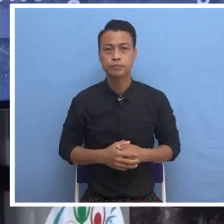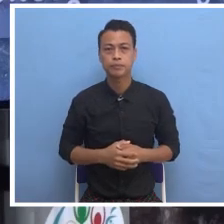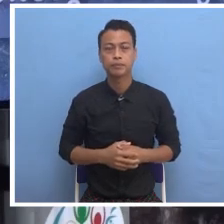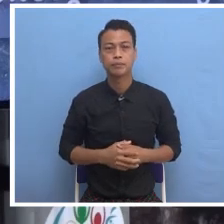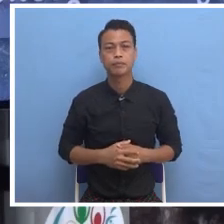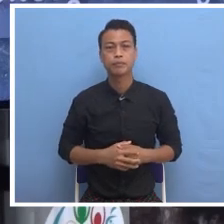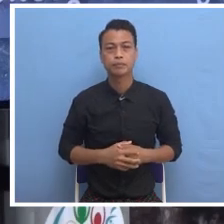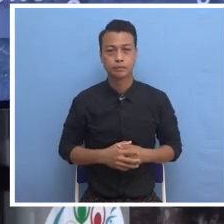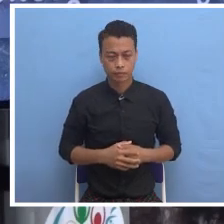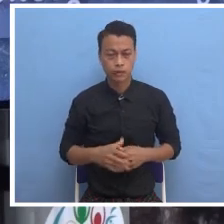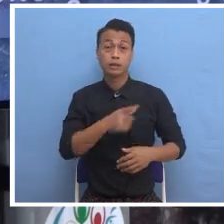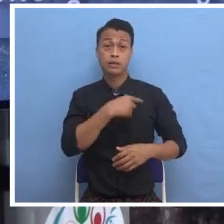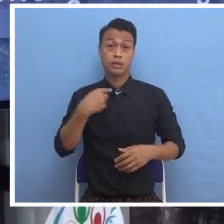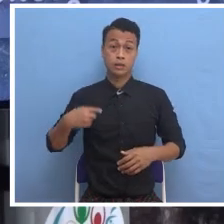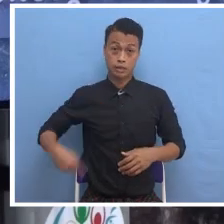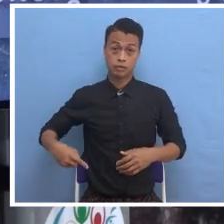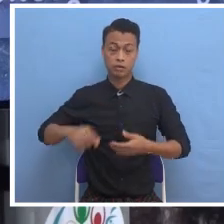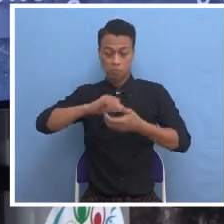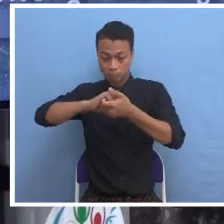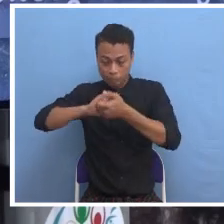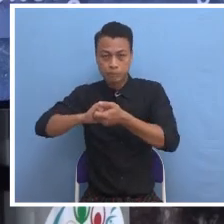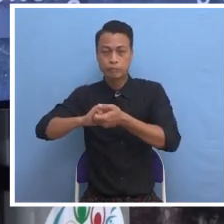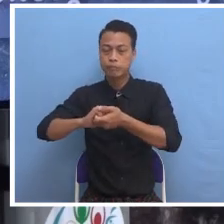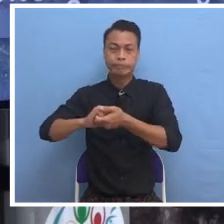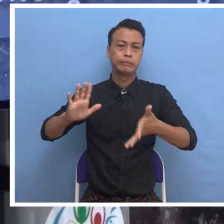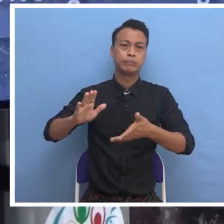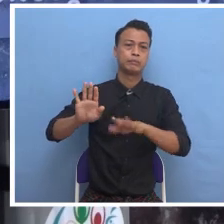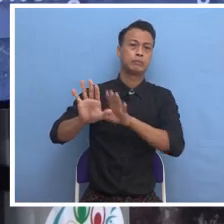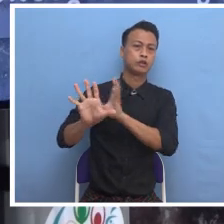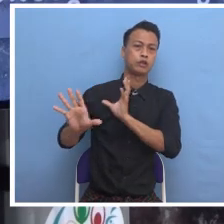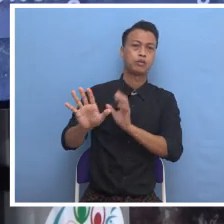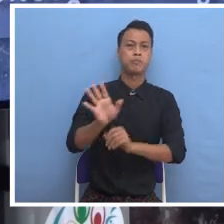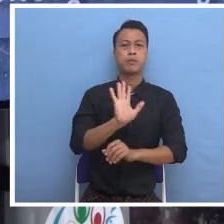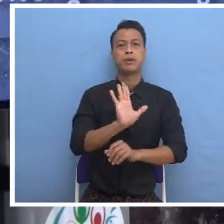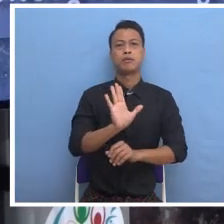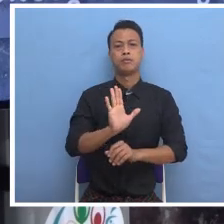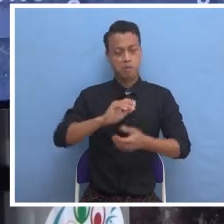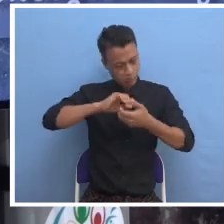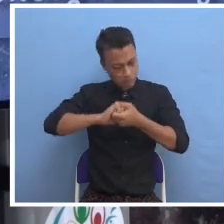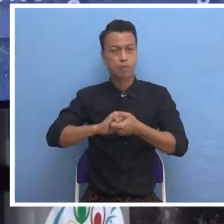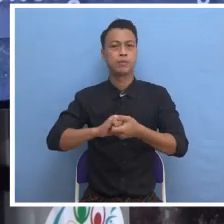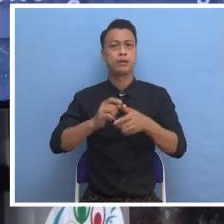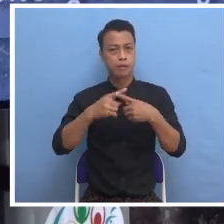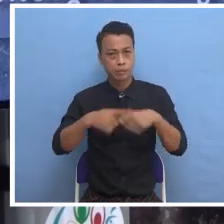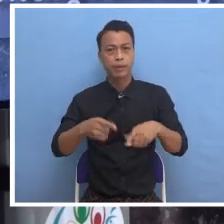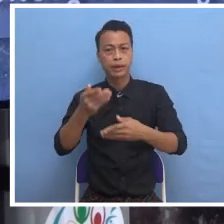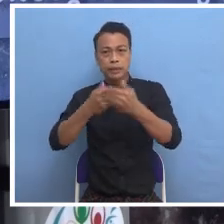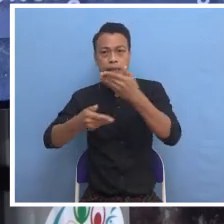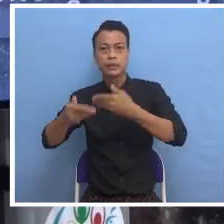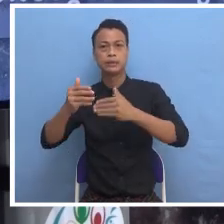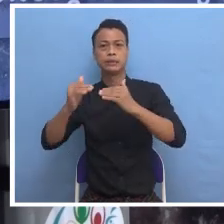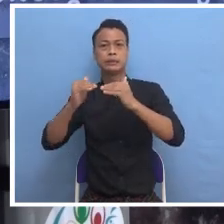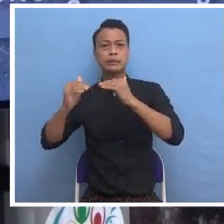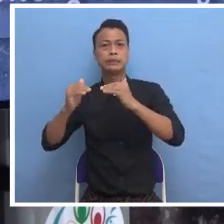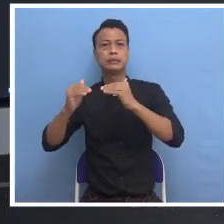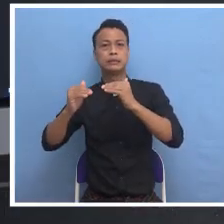ယ်ဆရာကြီးဆရာအခုပေါ့နော်ဆရာဝင်းမျိုးသူသွားတဲ့အထဲထဲမှာဟလာမပေါင်းလို့တော့မရဘူးပေါင်းတော့ပေါင်းရမယ်တစ်ဖက်ကပြန်ပြီးတော့ check and balance ပြန်လုပ်ရမယ်ဆိုတဲ့အပိုင်းနေရှိတာပေါ့